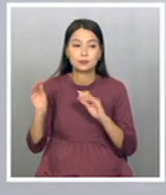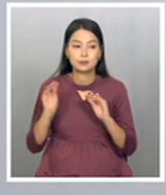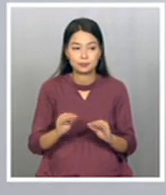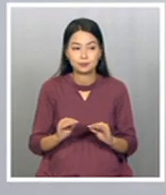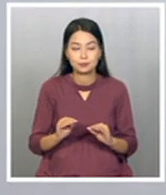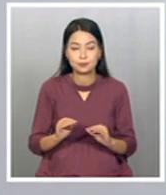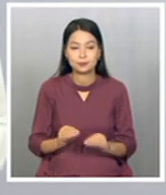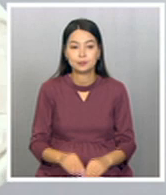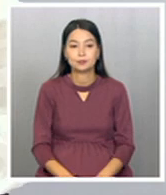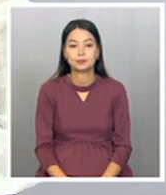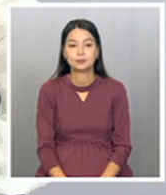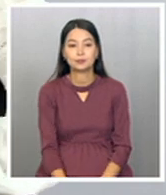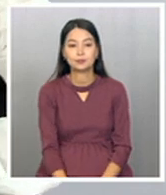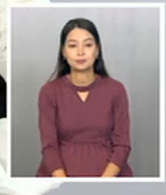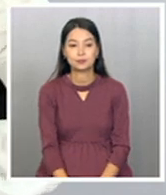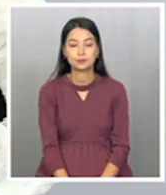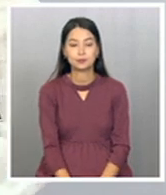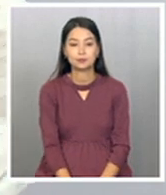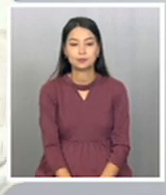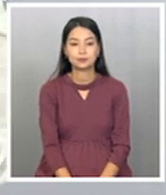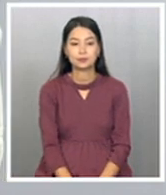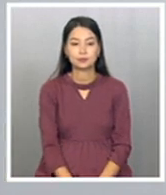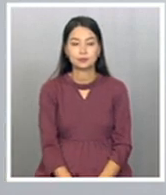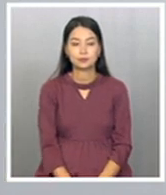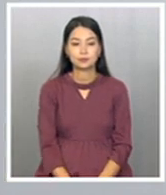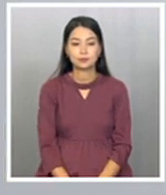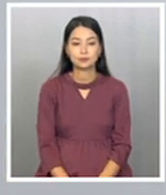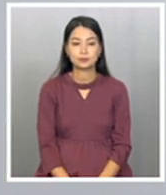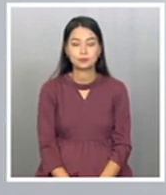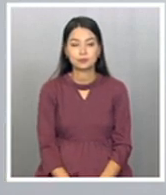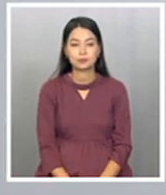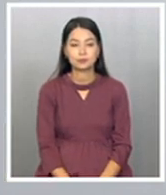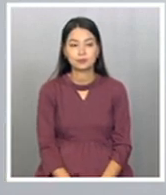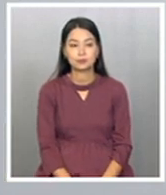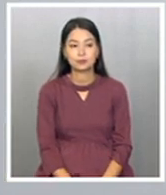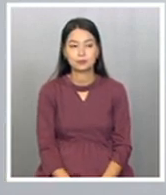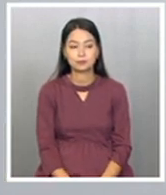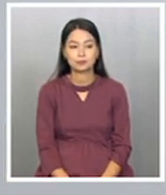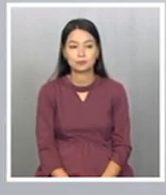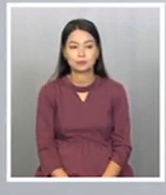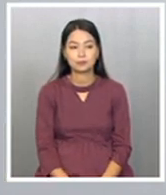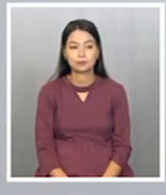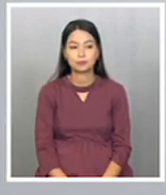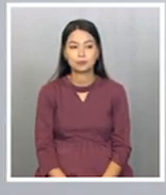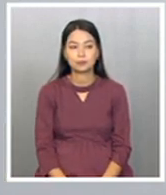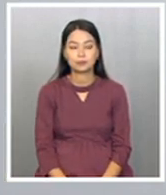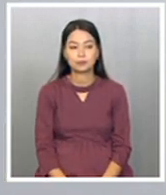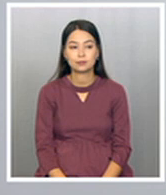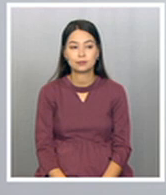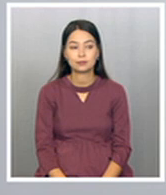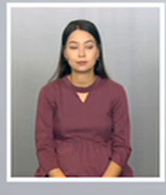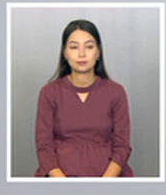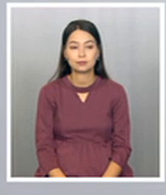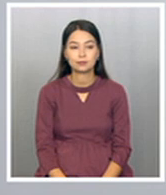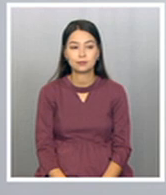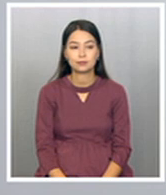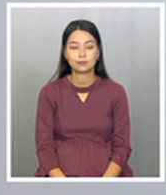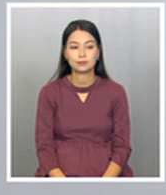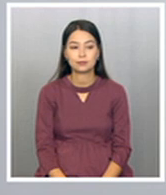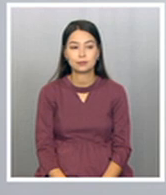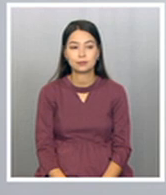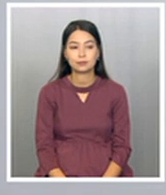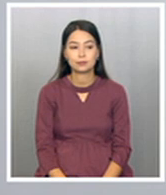AB нүктесінің координаттарын пайдаланамыз. X1, y1 ретінде ол A нүктесінің координаттары, x2,